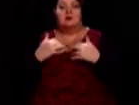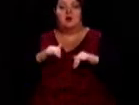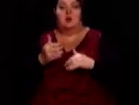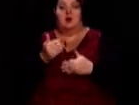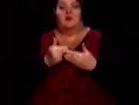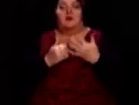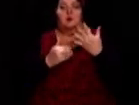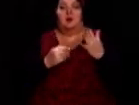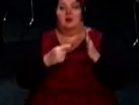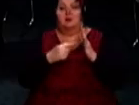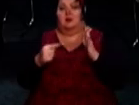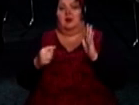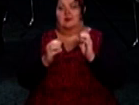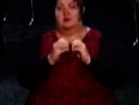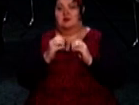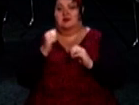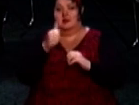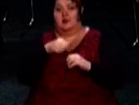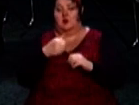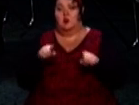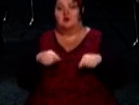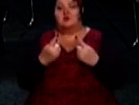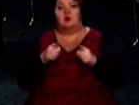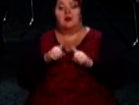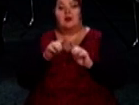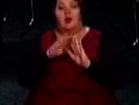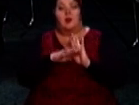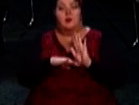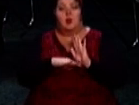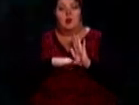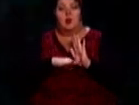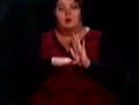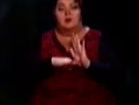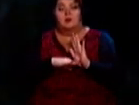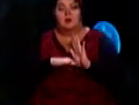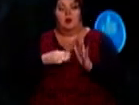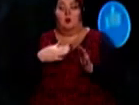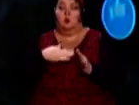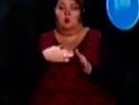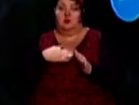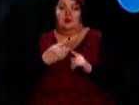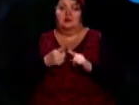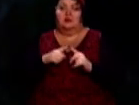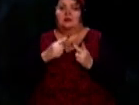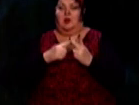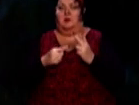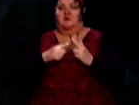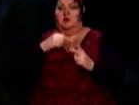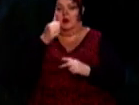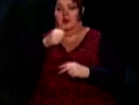5 до 6 до 10 років створення таких програм і запуск геоінформаційної системи. Для нас це півтори роки.